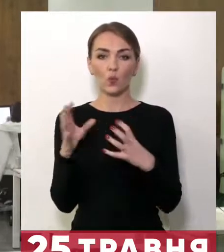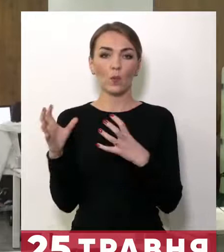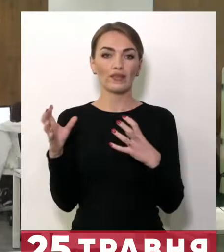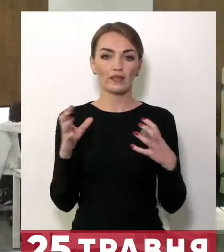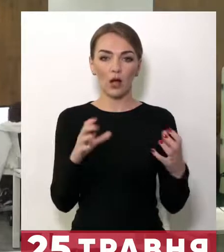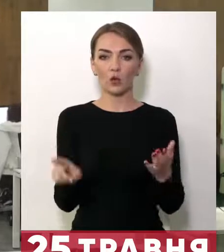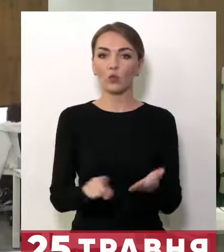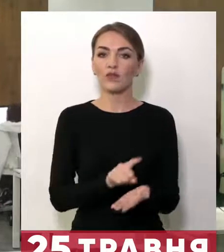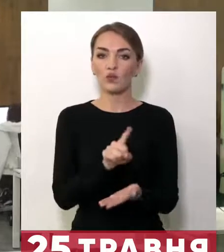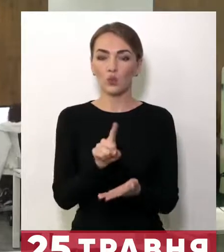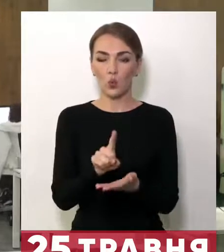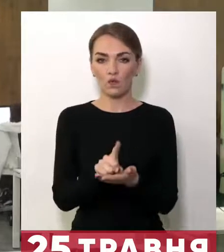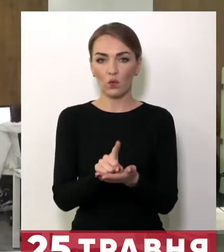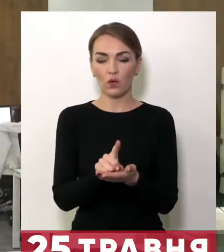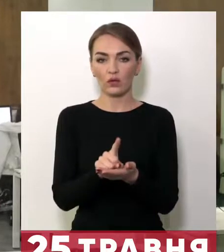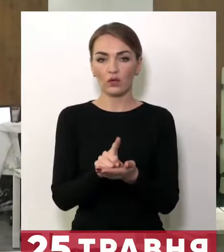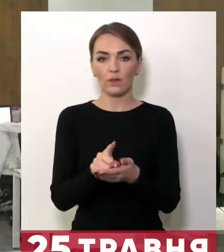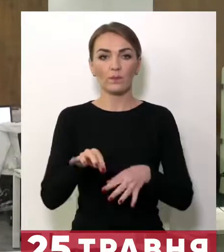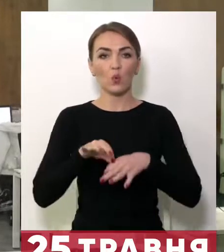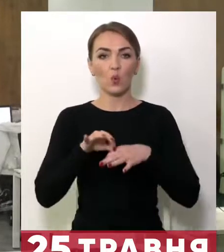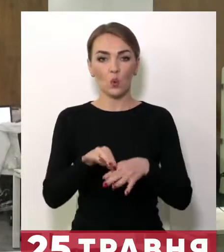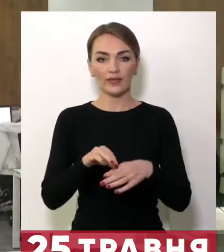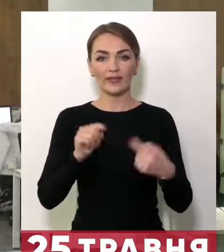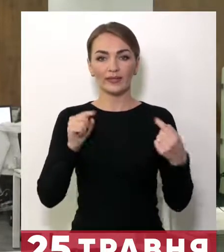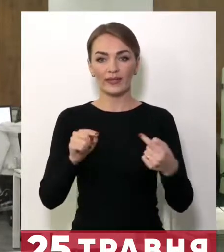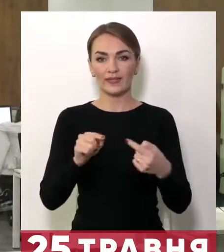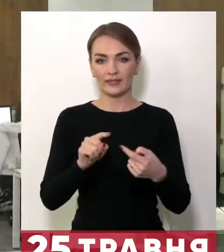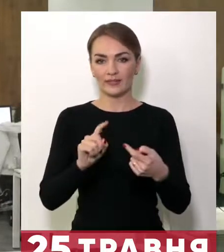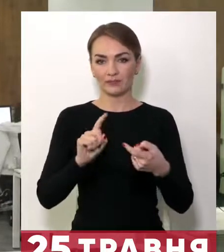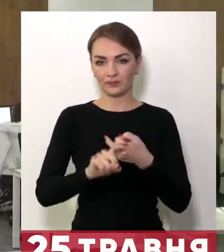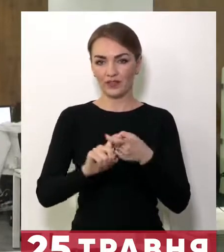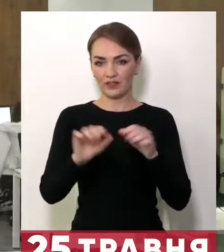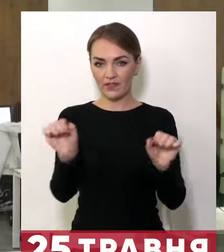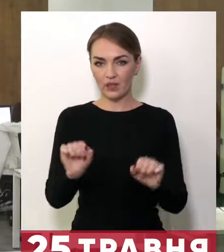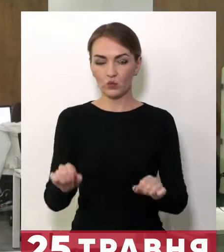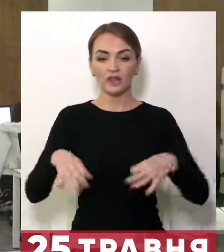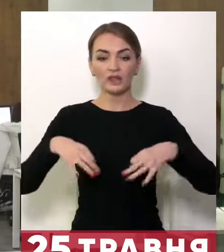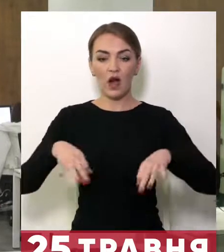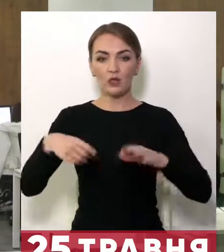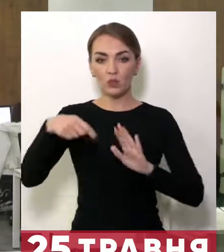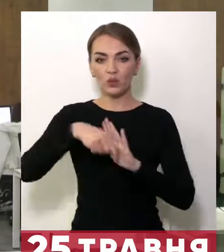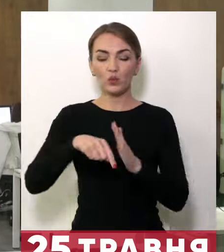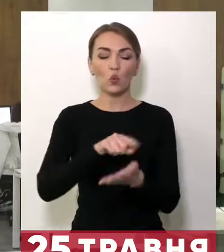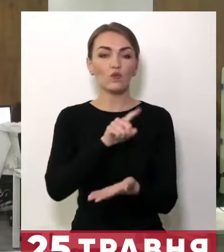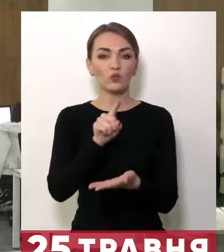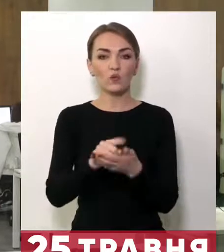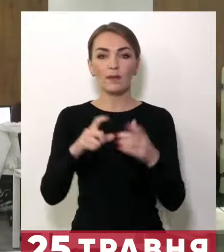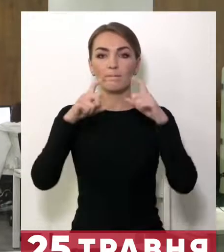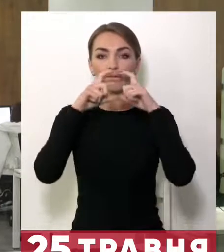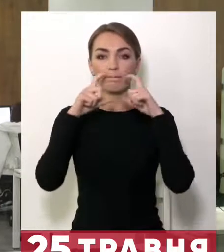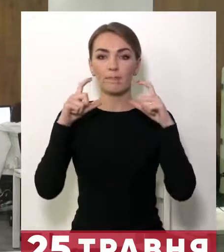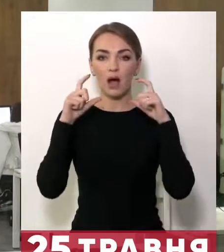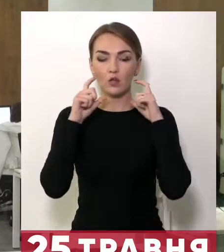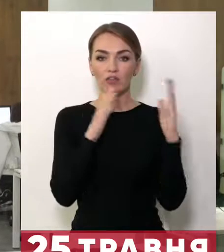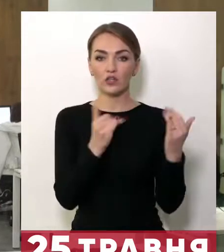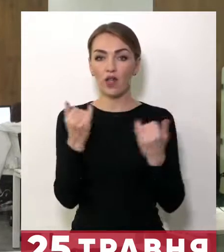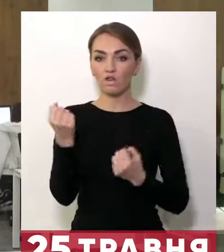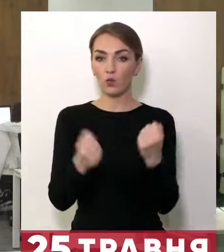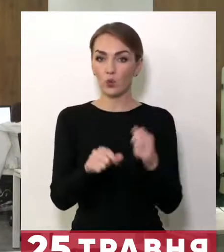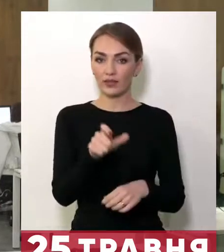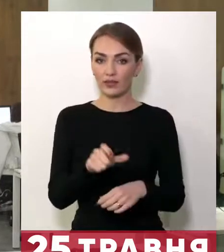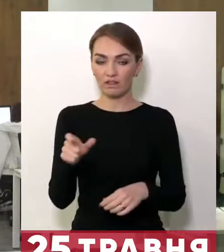склад обов'язково проходить дезінфекцію. У транспорті обов'язковий масковий режим для водіїв